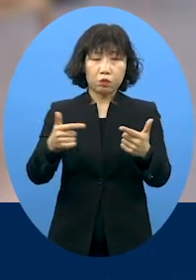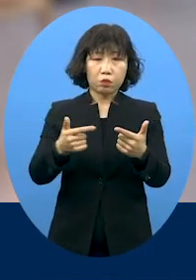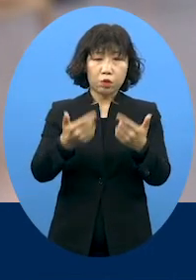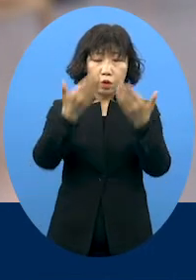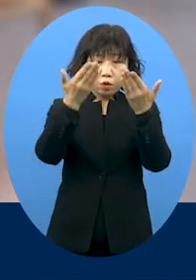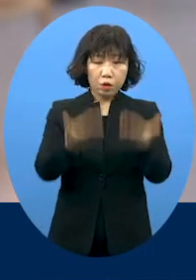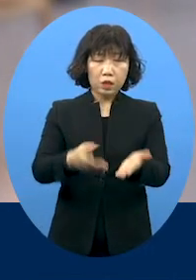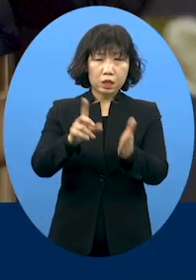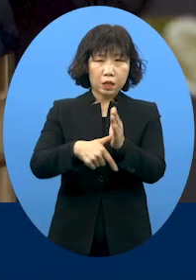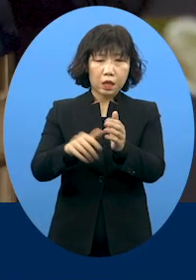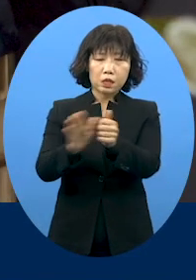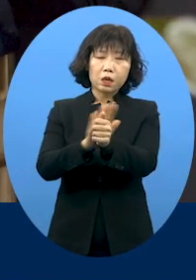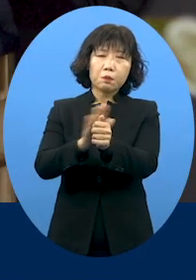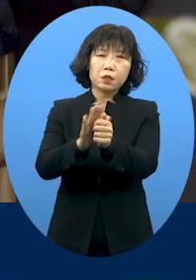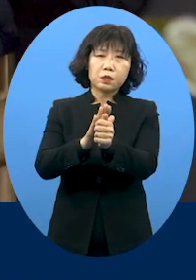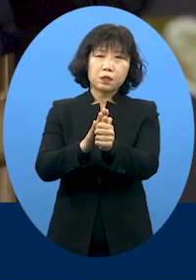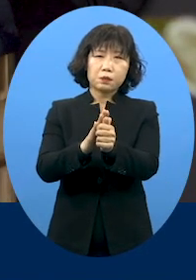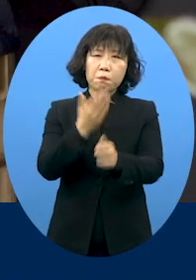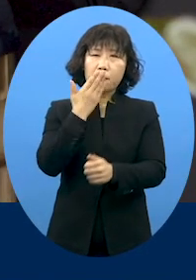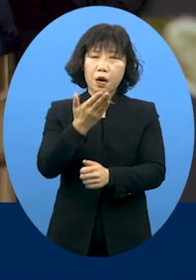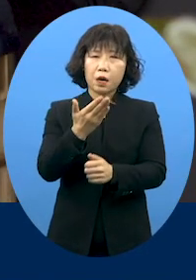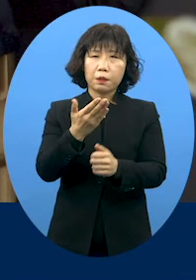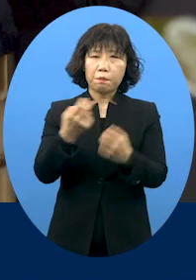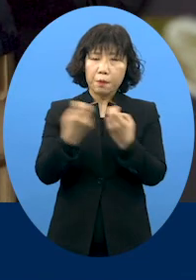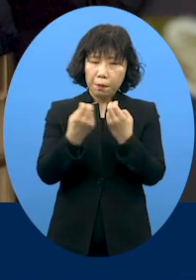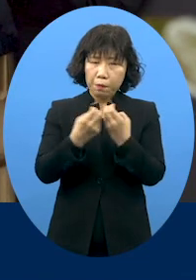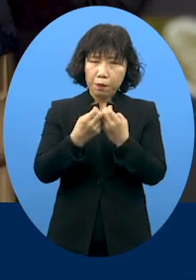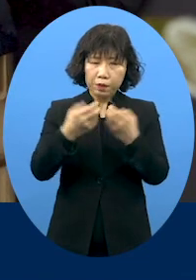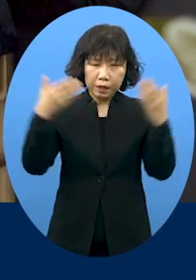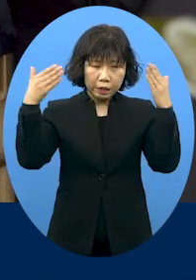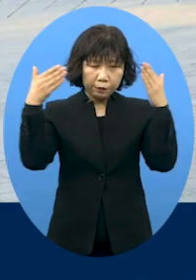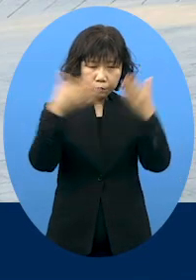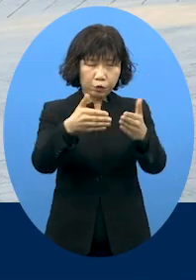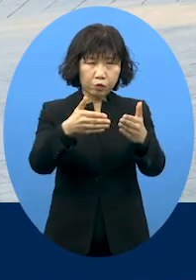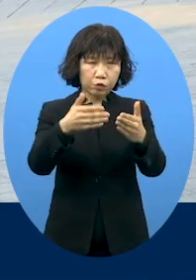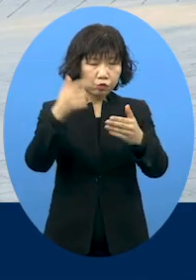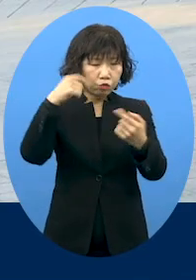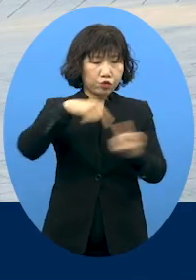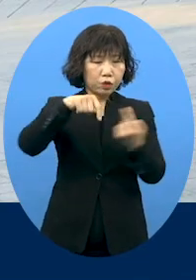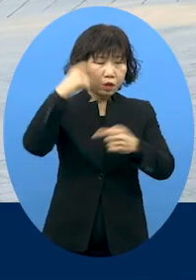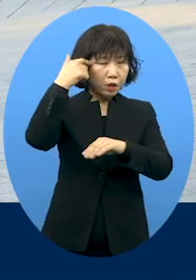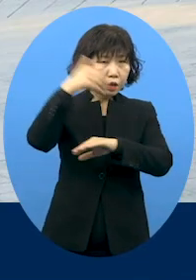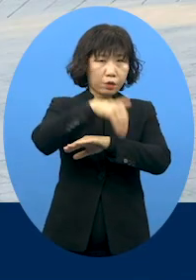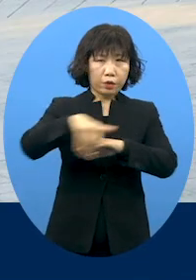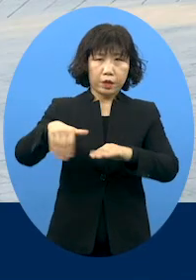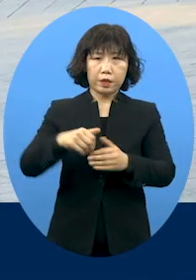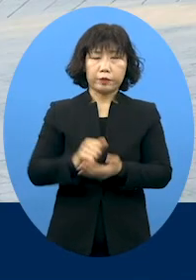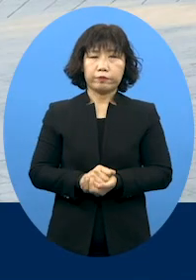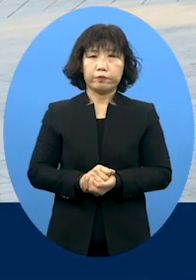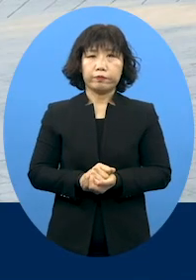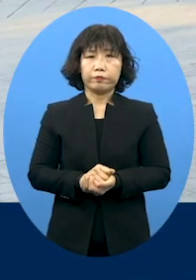방역활동 강화 등 휴관 c 가능한 서비스를 3 별에 필요 업무에 집중할 수 있도록 했습니다